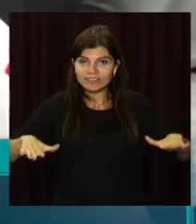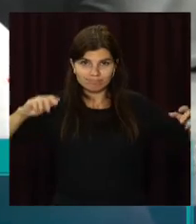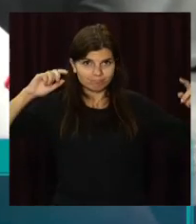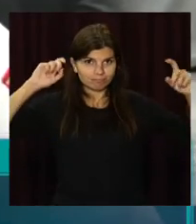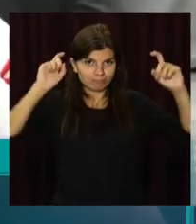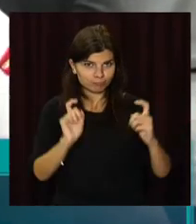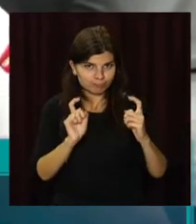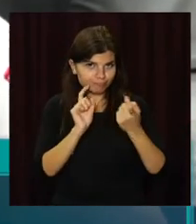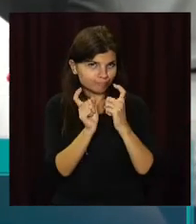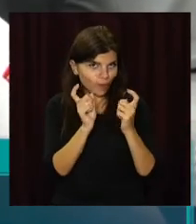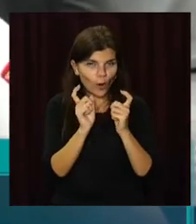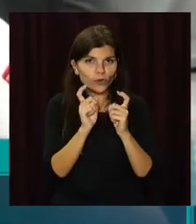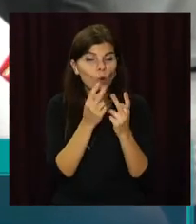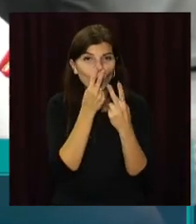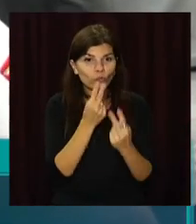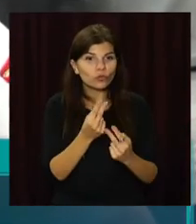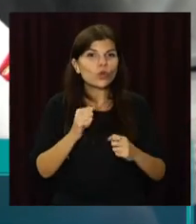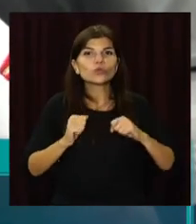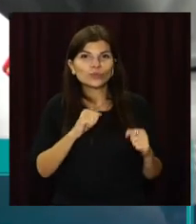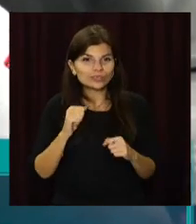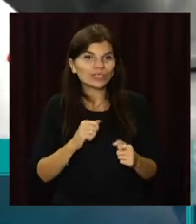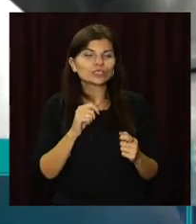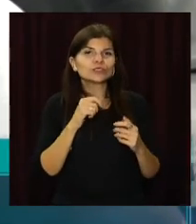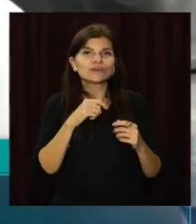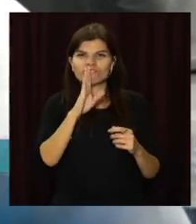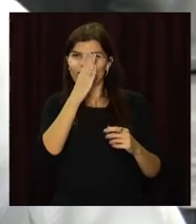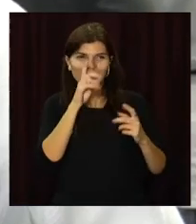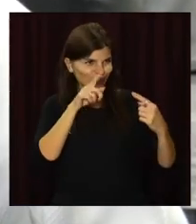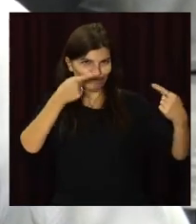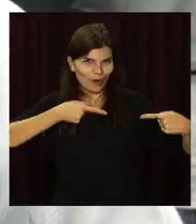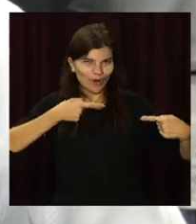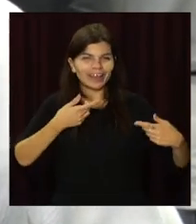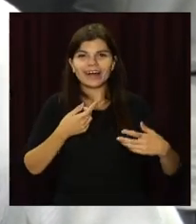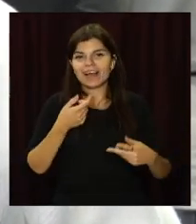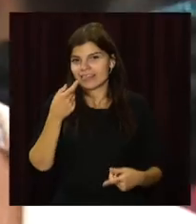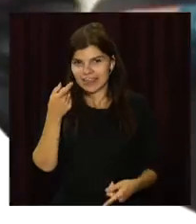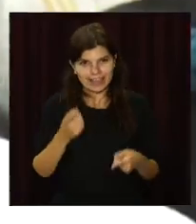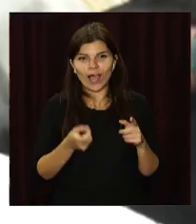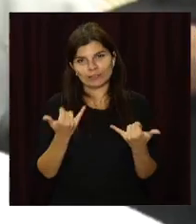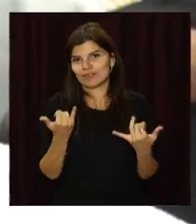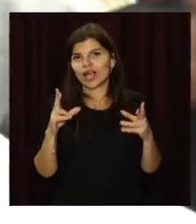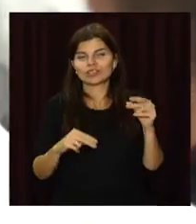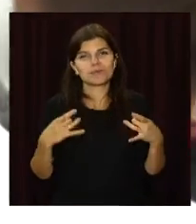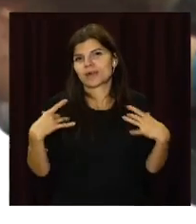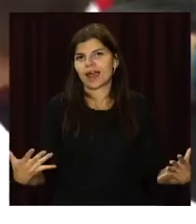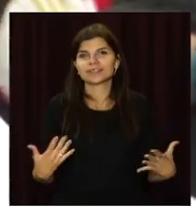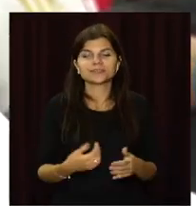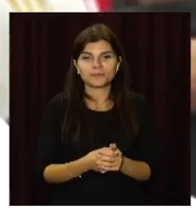боремося, побачили друзів, суперників. Настоящий сьогодні, настоящий праздник дзюдо. Це як би